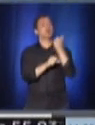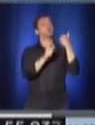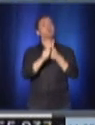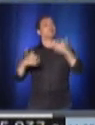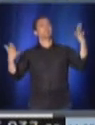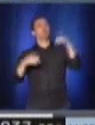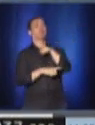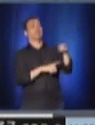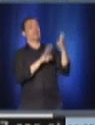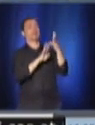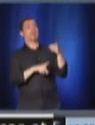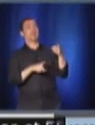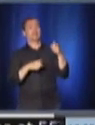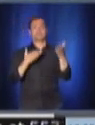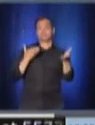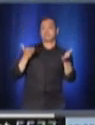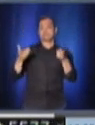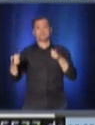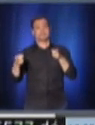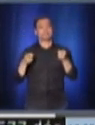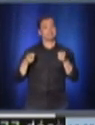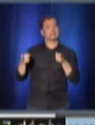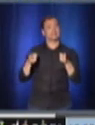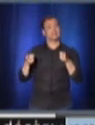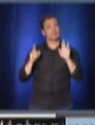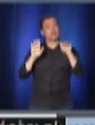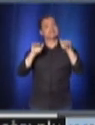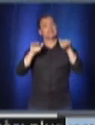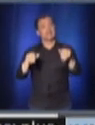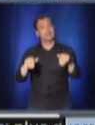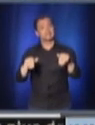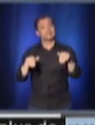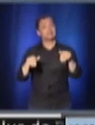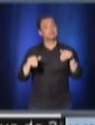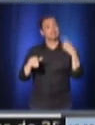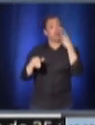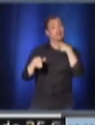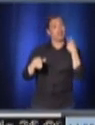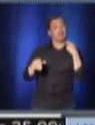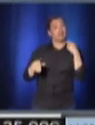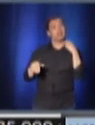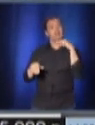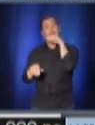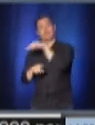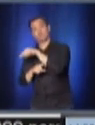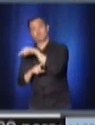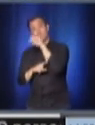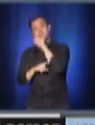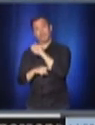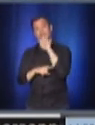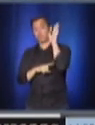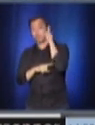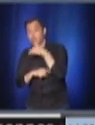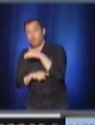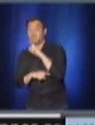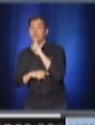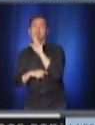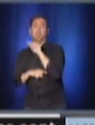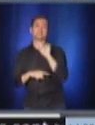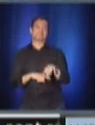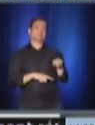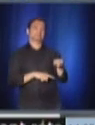à un moment donné qui a fait que les choses n'ont pas été respectées. Fait que là, je vais vous dire, il y a une analyse qui va être faite, puis selon